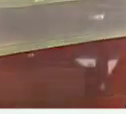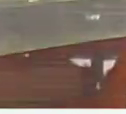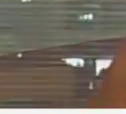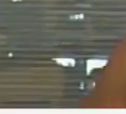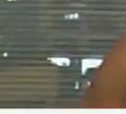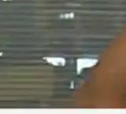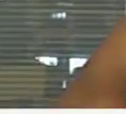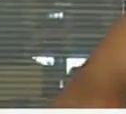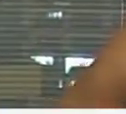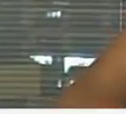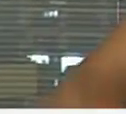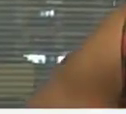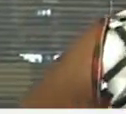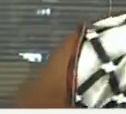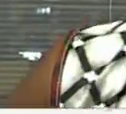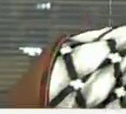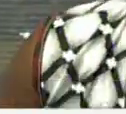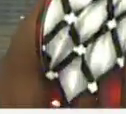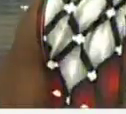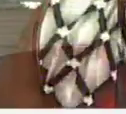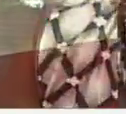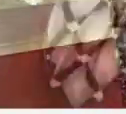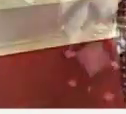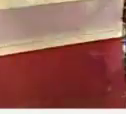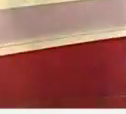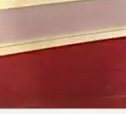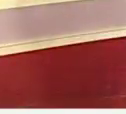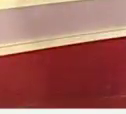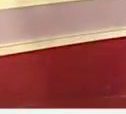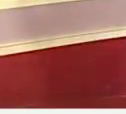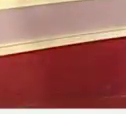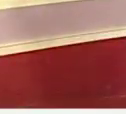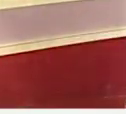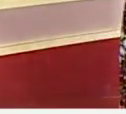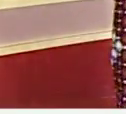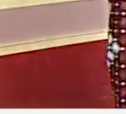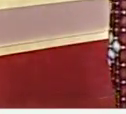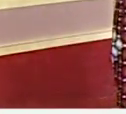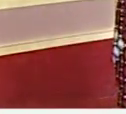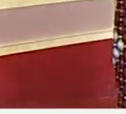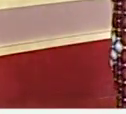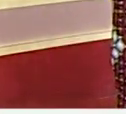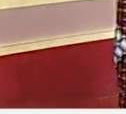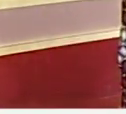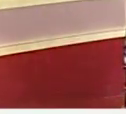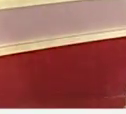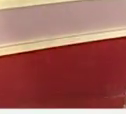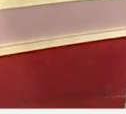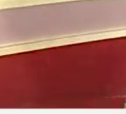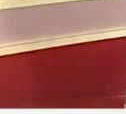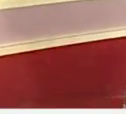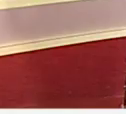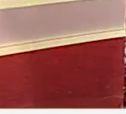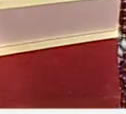Papa na mama, yeah, yeah. Usiri urorana,